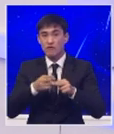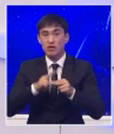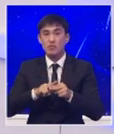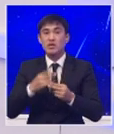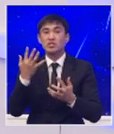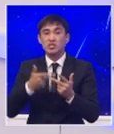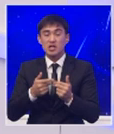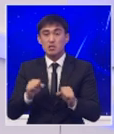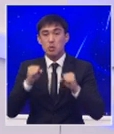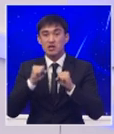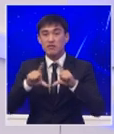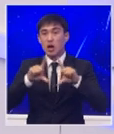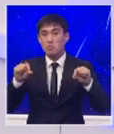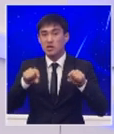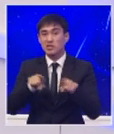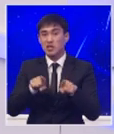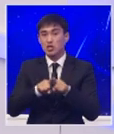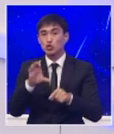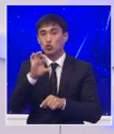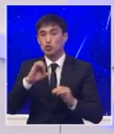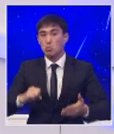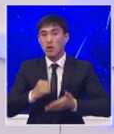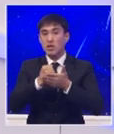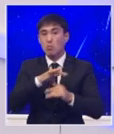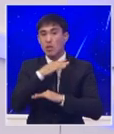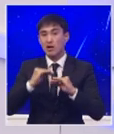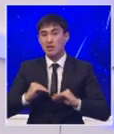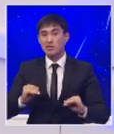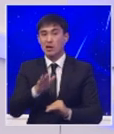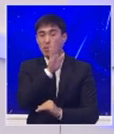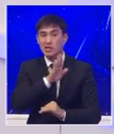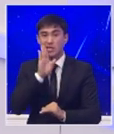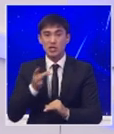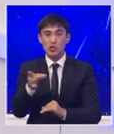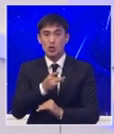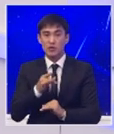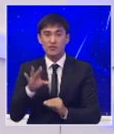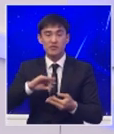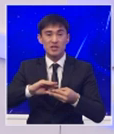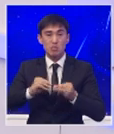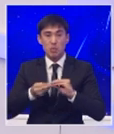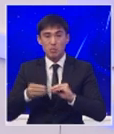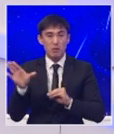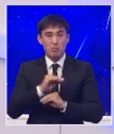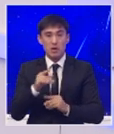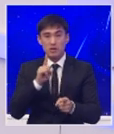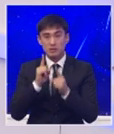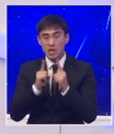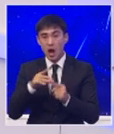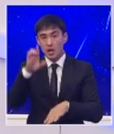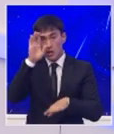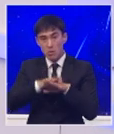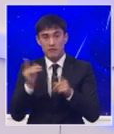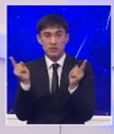в том числе спортивных объектов, а также социальная поддержка многодетных матерей региона. Все эти проблемы были подняты на встрече акима